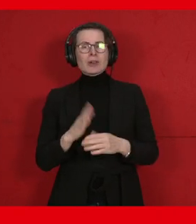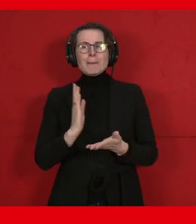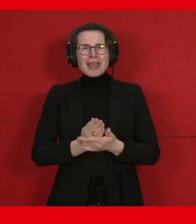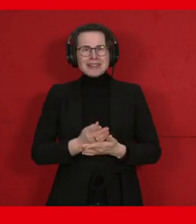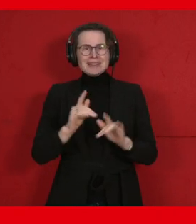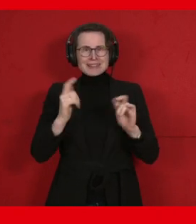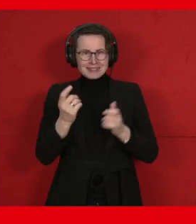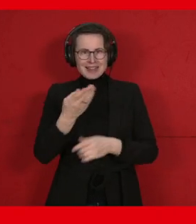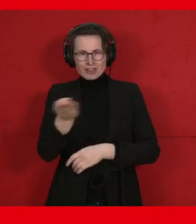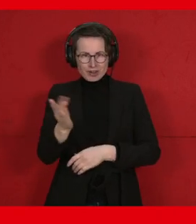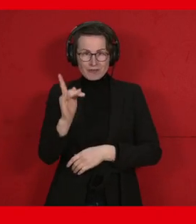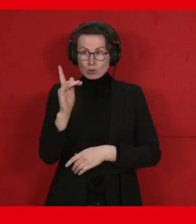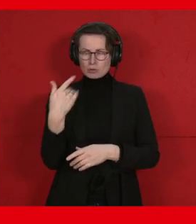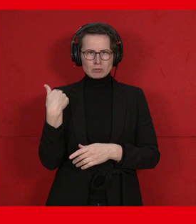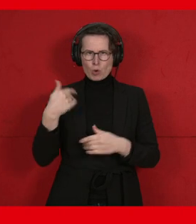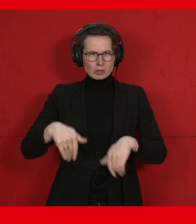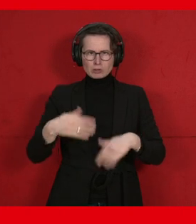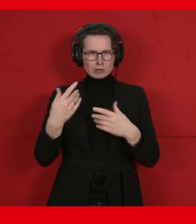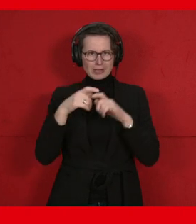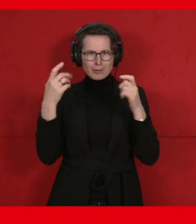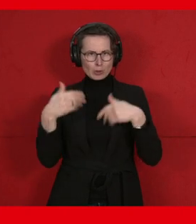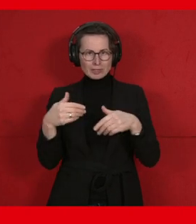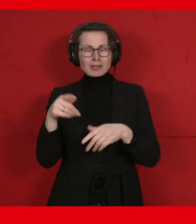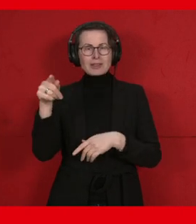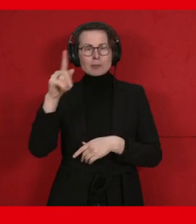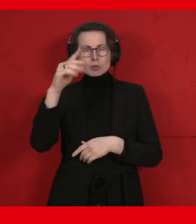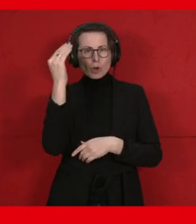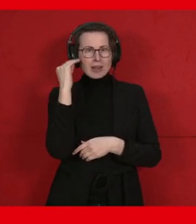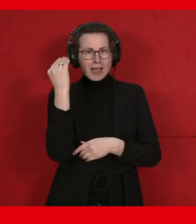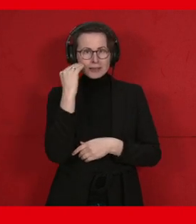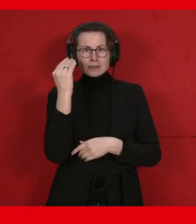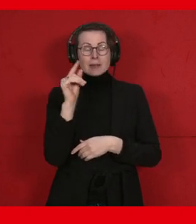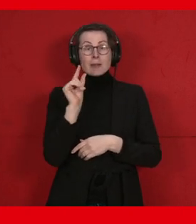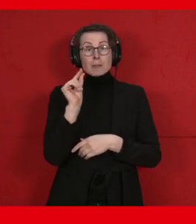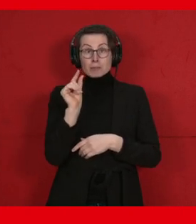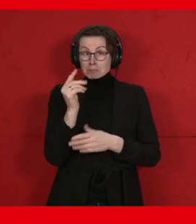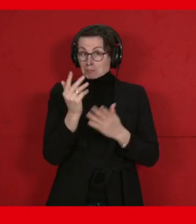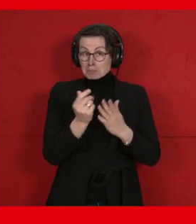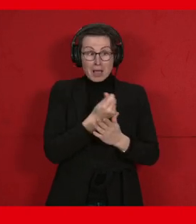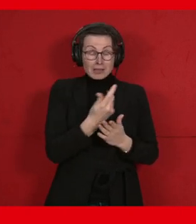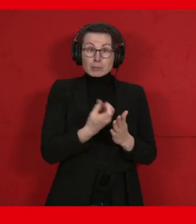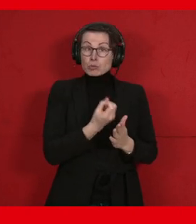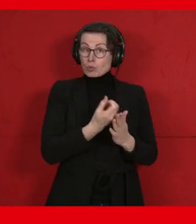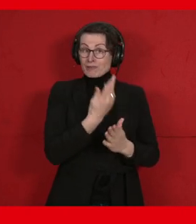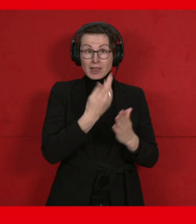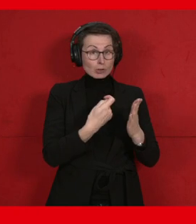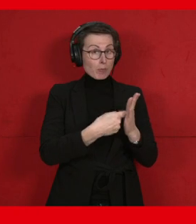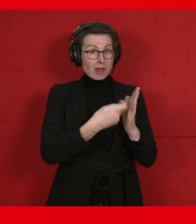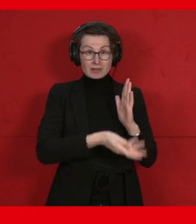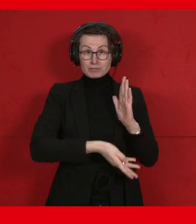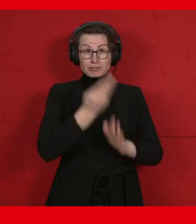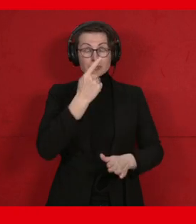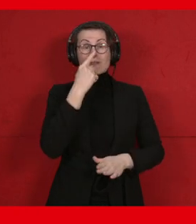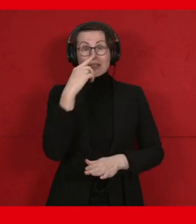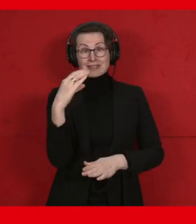dann auch lernen, und da haben wir noch gar nicht drüber gesprochen, diese Reise heißt dann auch, dass das ein oder andere Produkt teurer wird, wenn es CO2-frei ist.